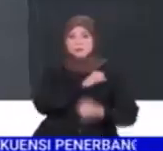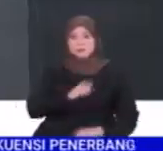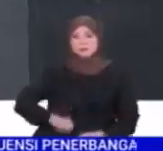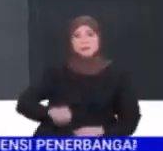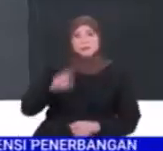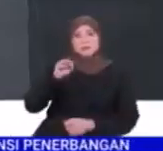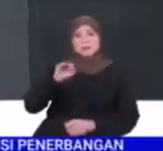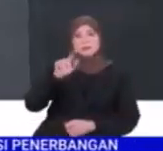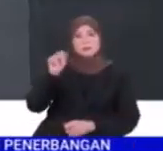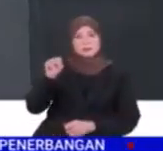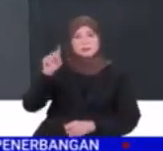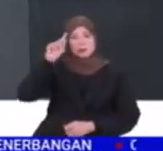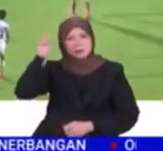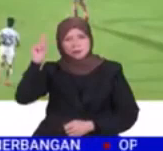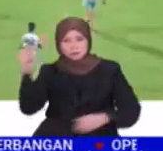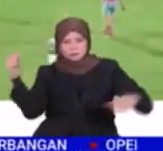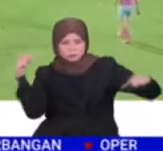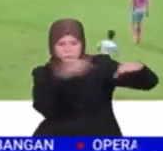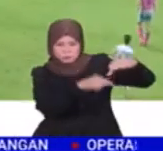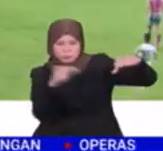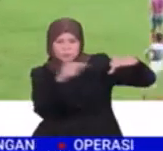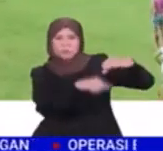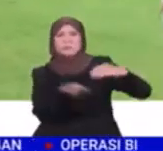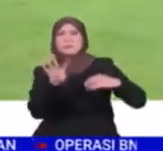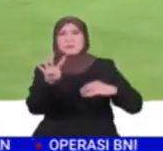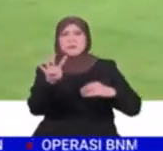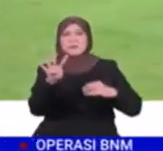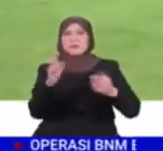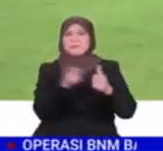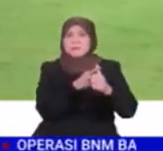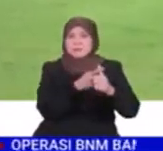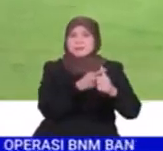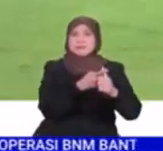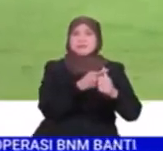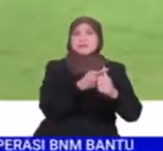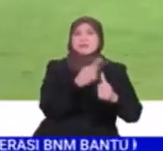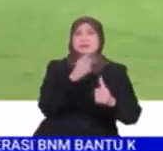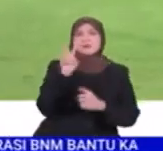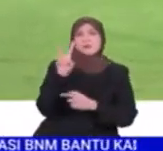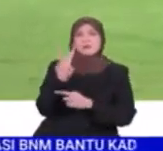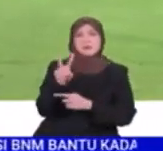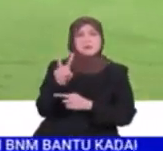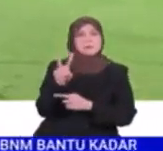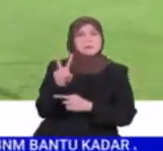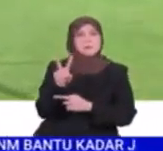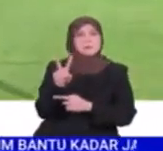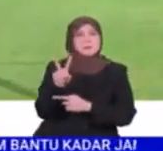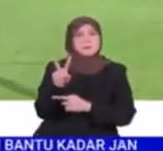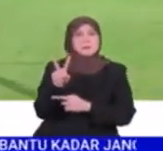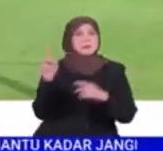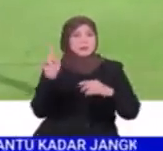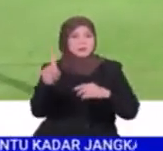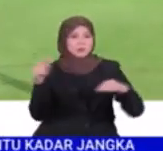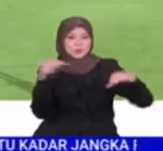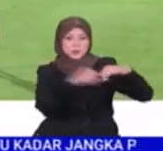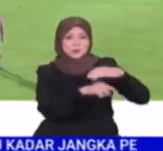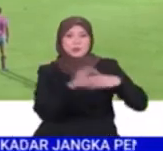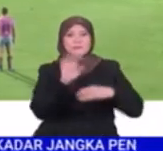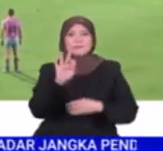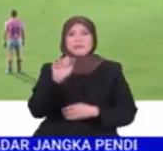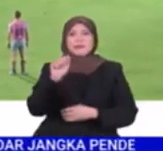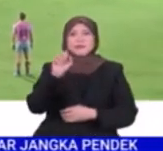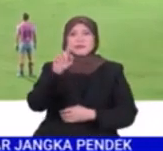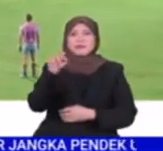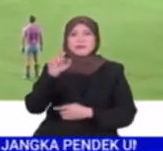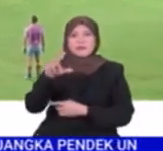Zainal Abidin itu, TFC meledak ke semua 4 gol di babak pertama menerusi 2 jeran Kepa Sherman dan 1 gol Muhammad Faisal Abdul